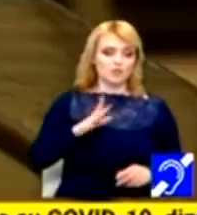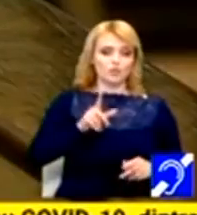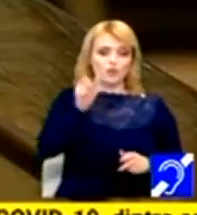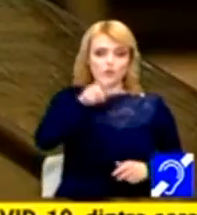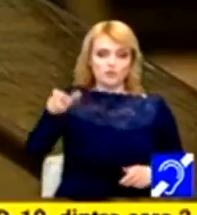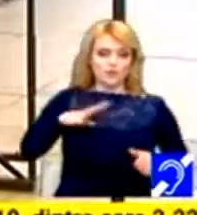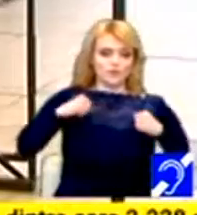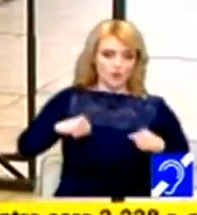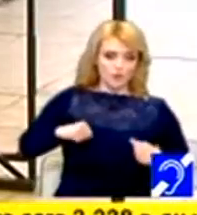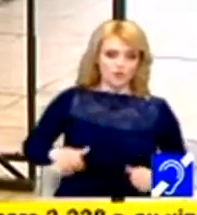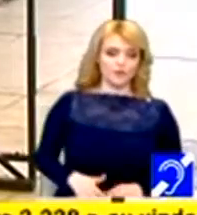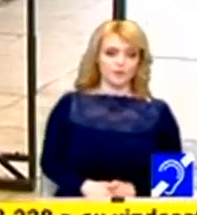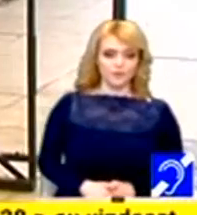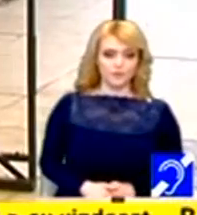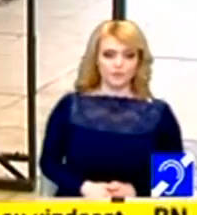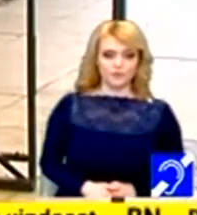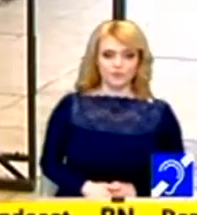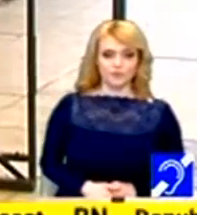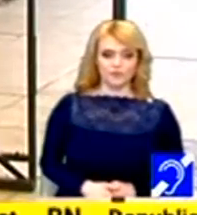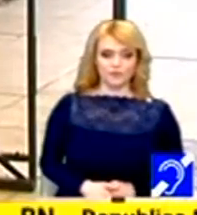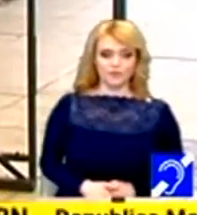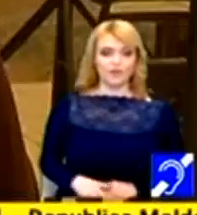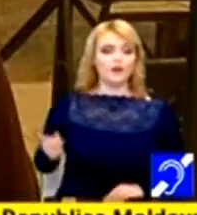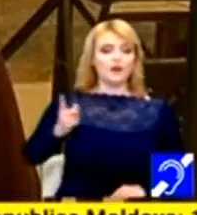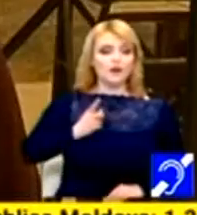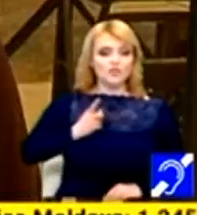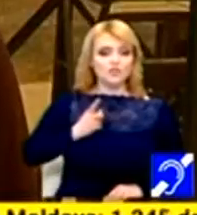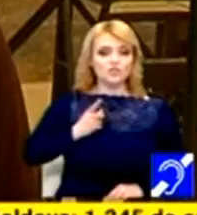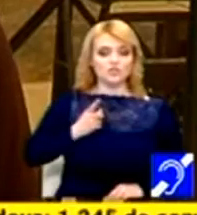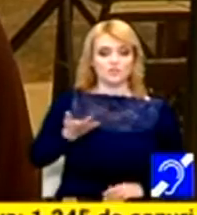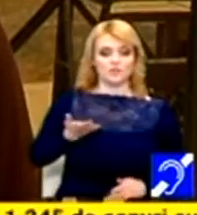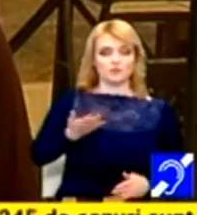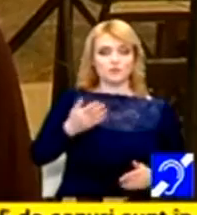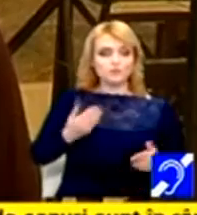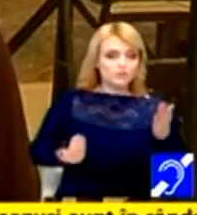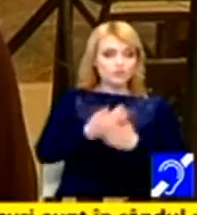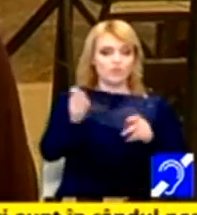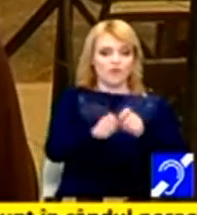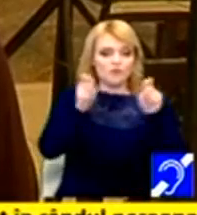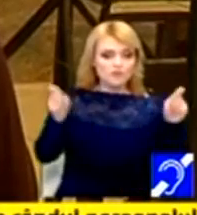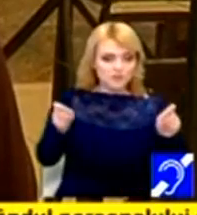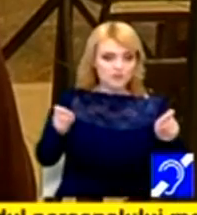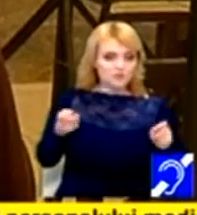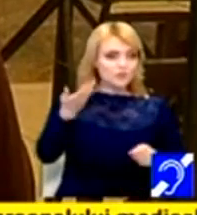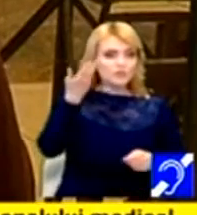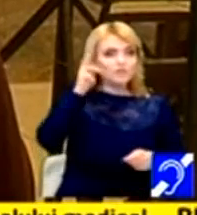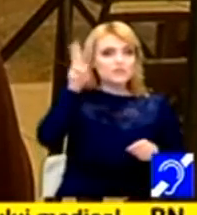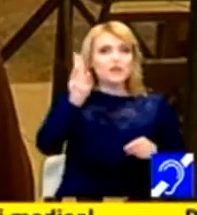de servire închise. Lucrăm mai puțin bani. Așteptăm cu mare drag redeschiderea. Nu știm cum o să